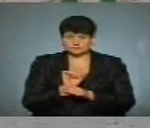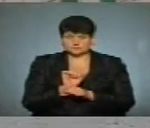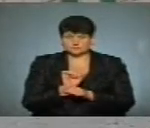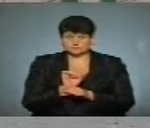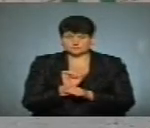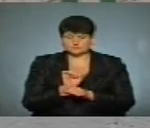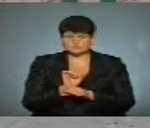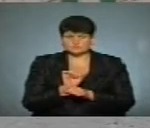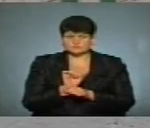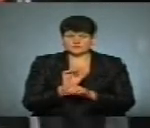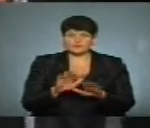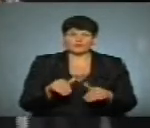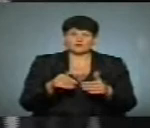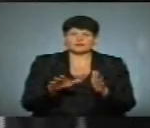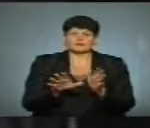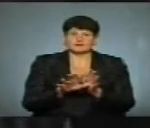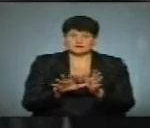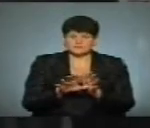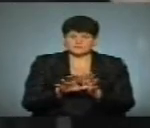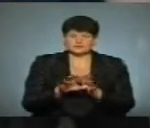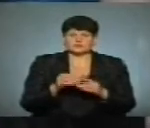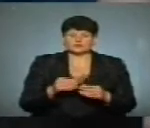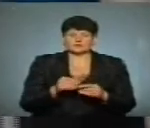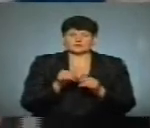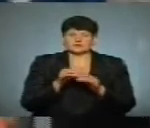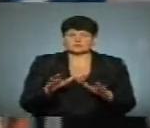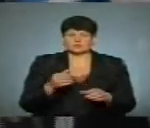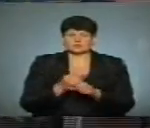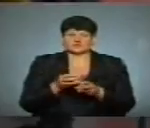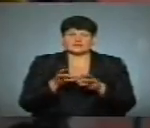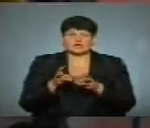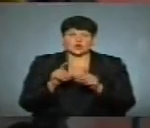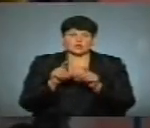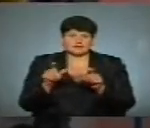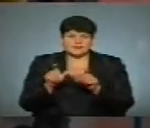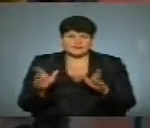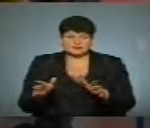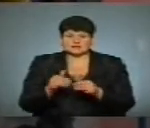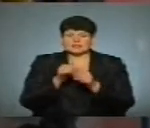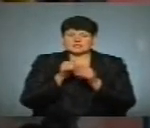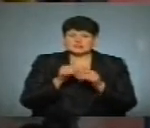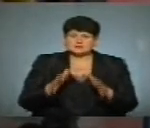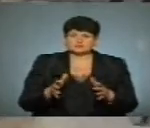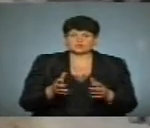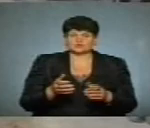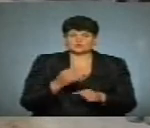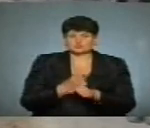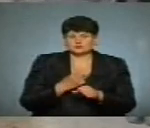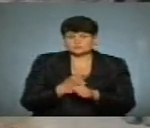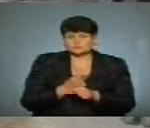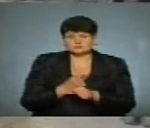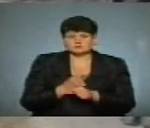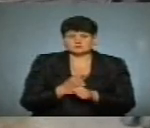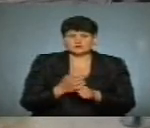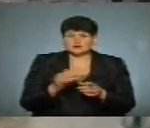якщо буде припинено подання електричної енергії, не зможуть працювати котельні, не зможуть запустити виробничий процес,